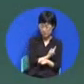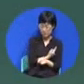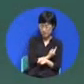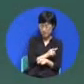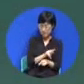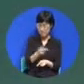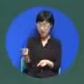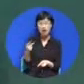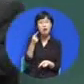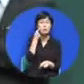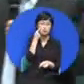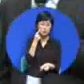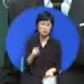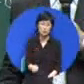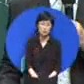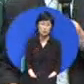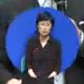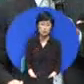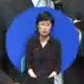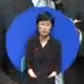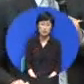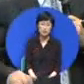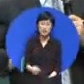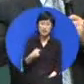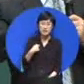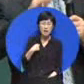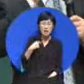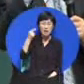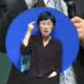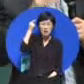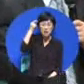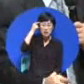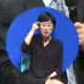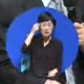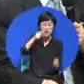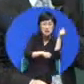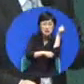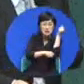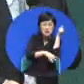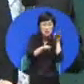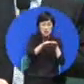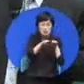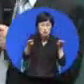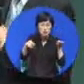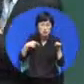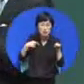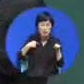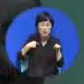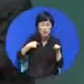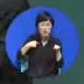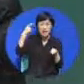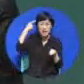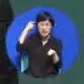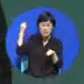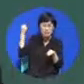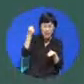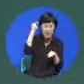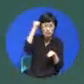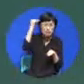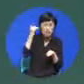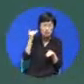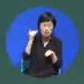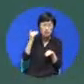Starting today, all of you remnants change this. 그럼 하나님은 나를 바꾸시는 겁니다. If you change your standard, God will change